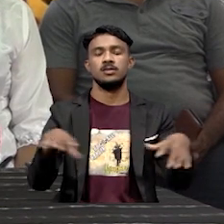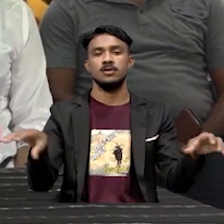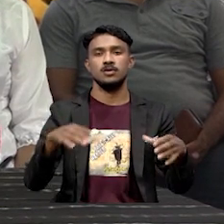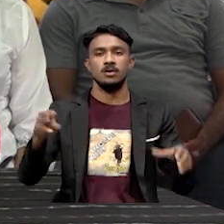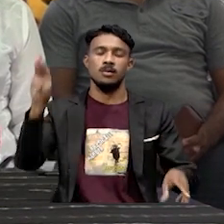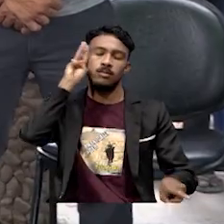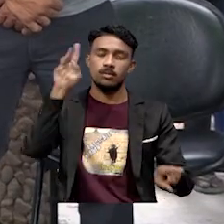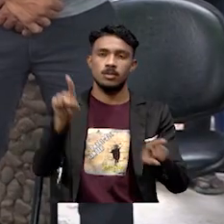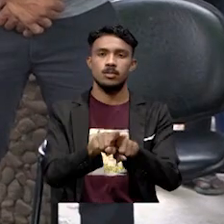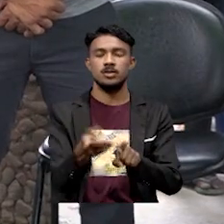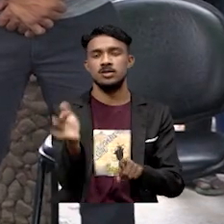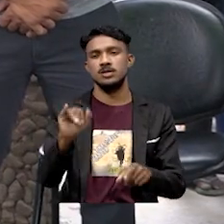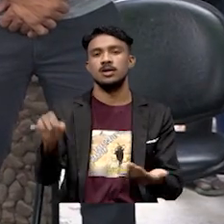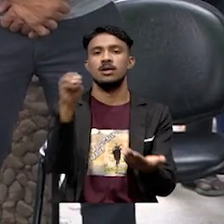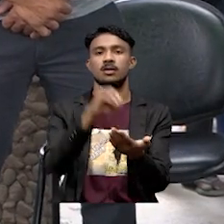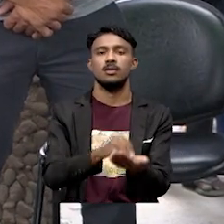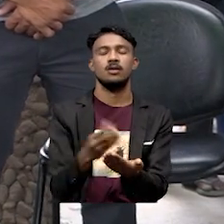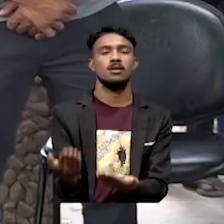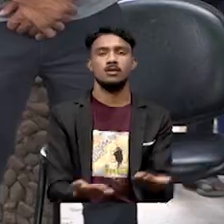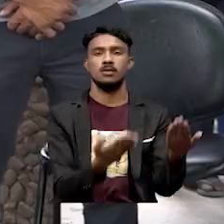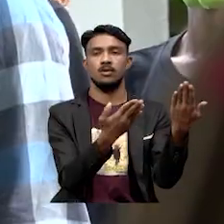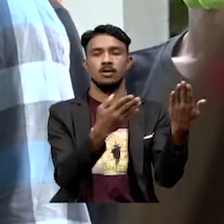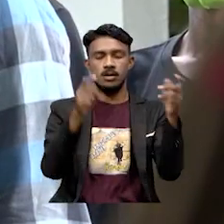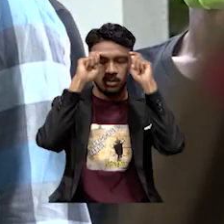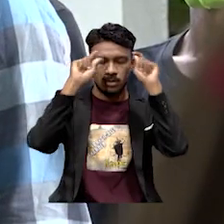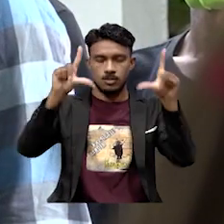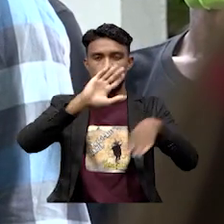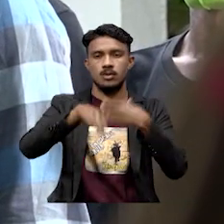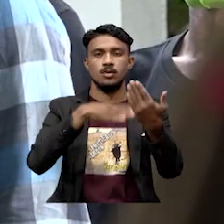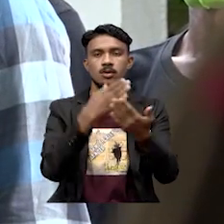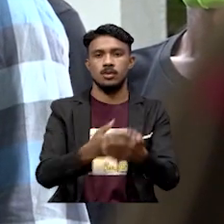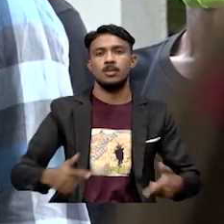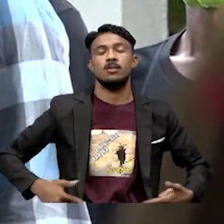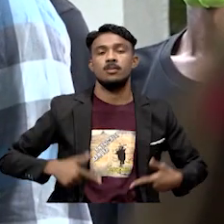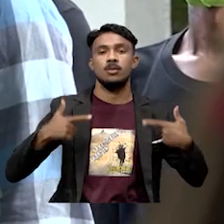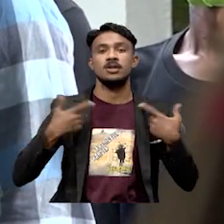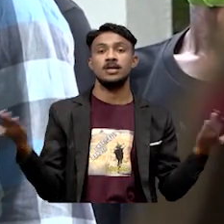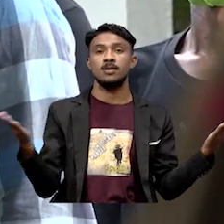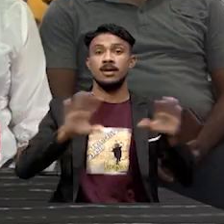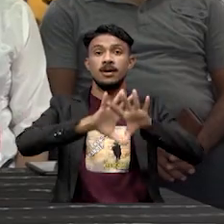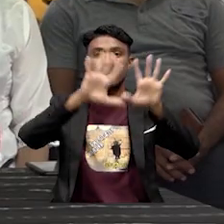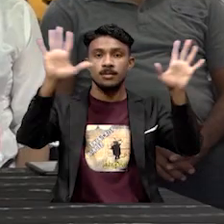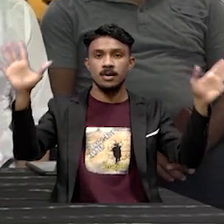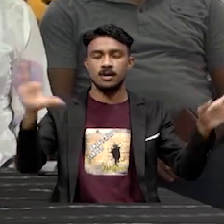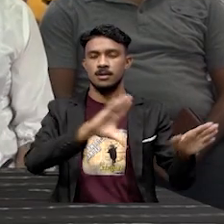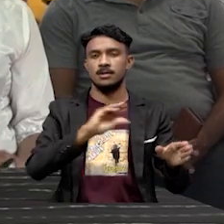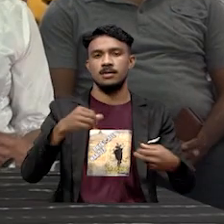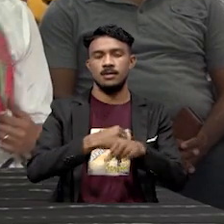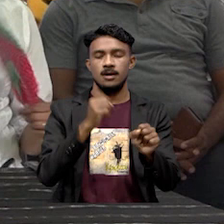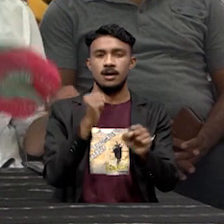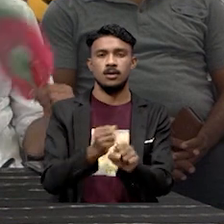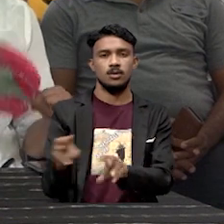sira tauhela atau lori Timor Tomak ba moris ira nebe nabila ye halu